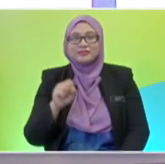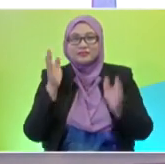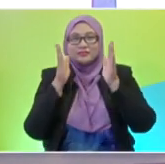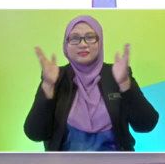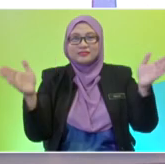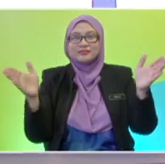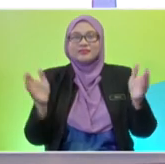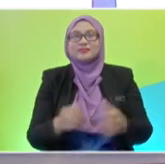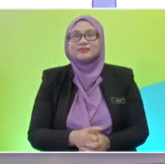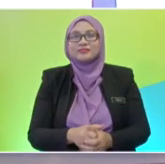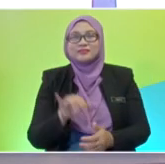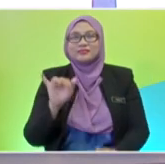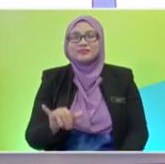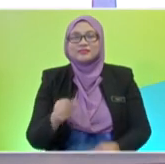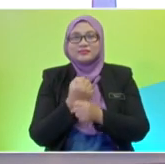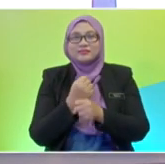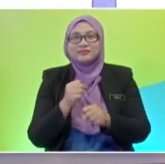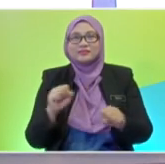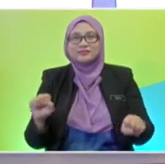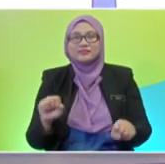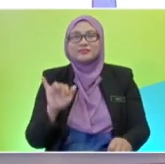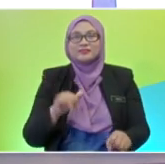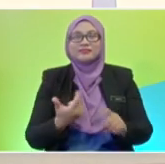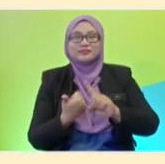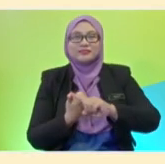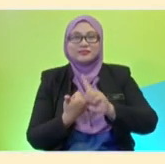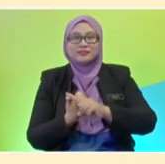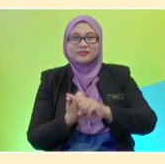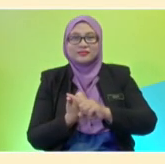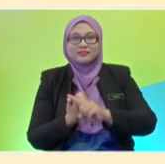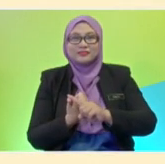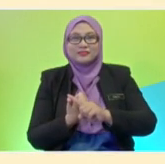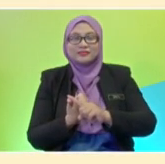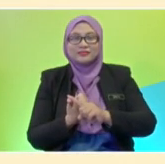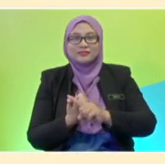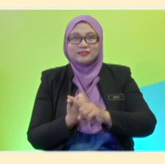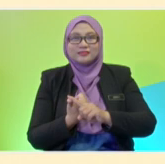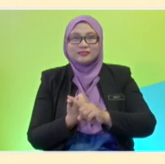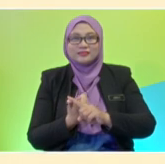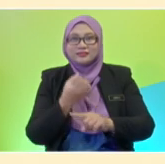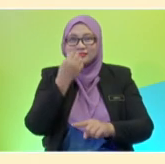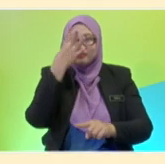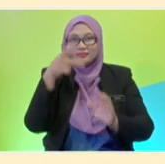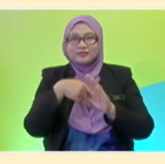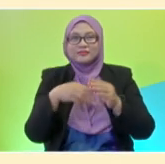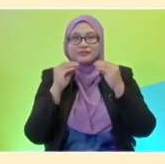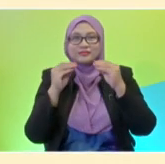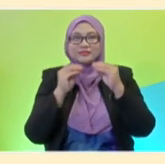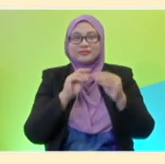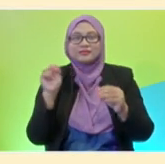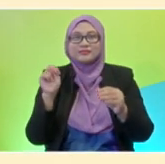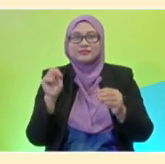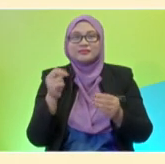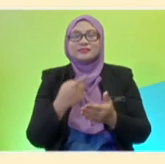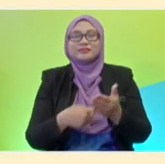dua soal bercapai yang disediakan yang pertama menyatakan pengajarannya diperoleh dari pada cerita ini kedua pada